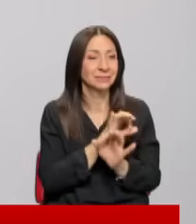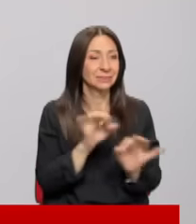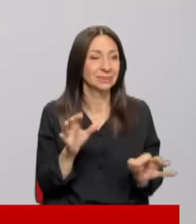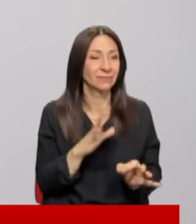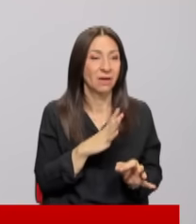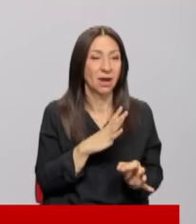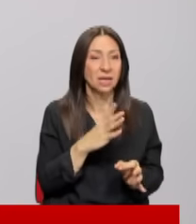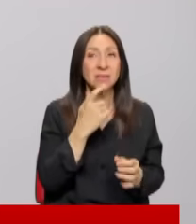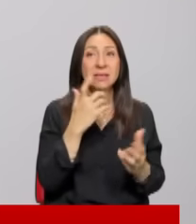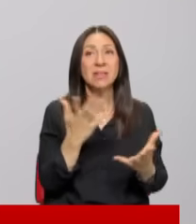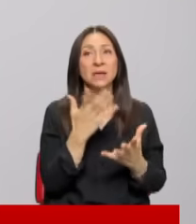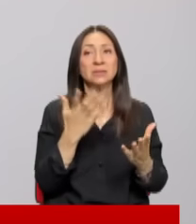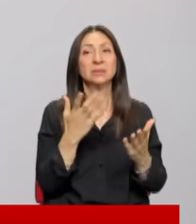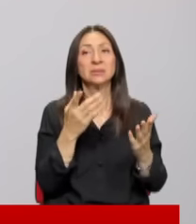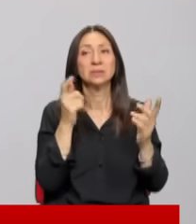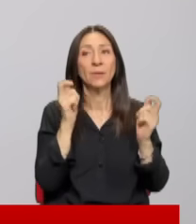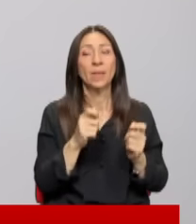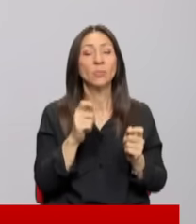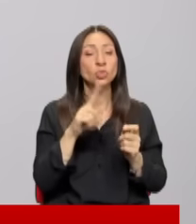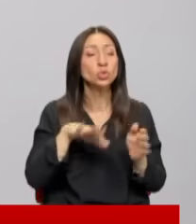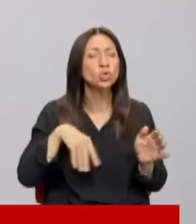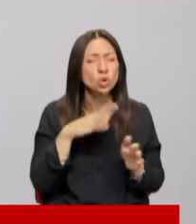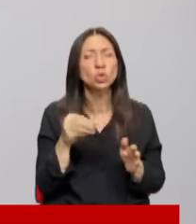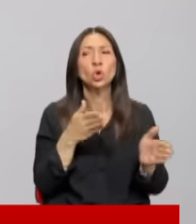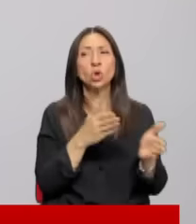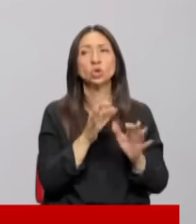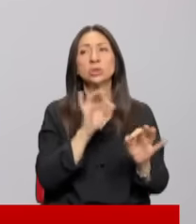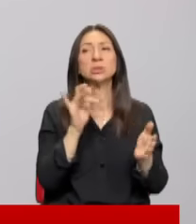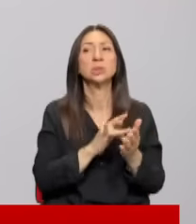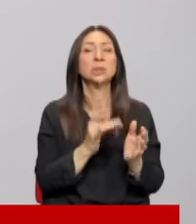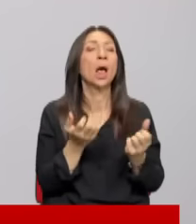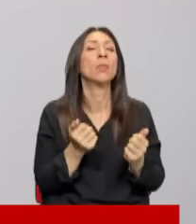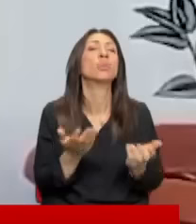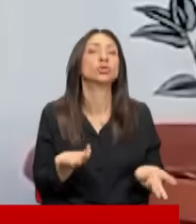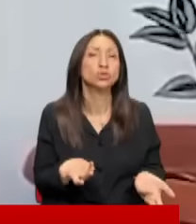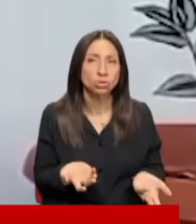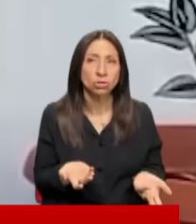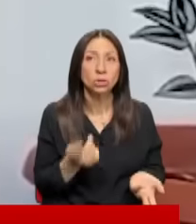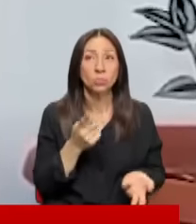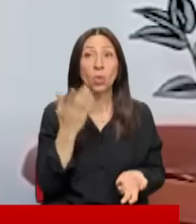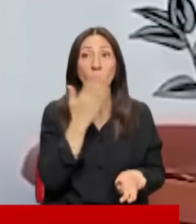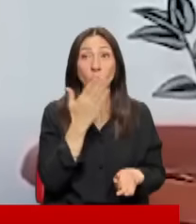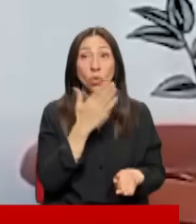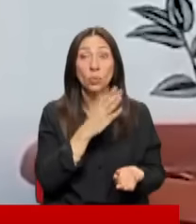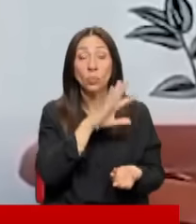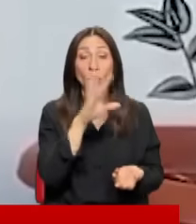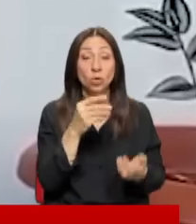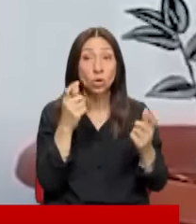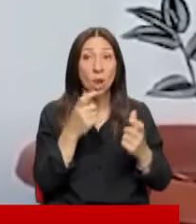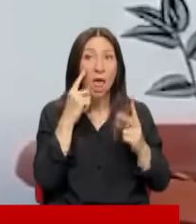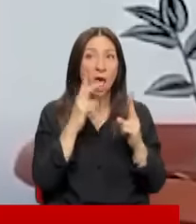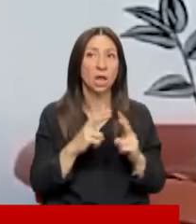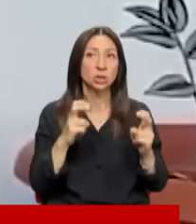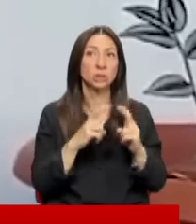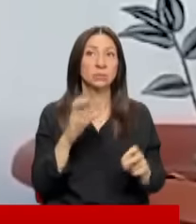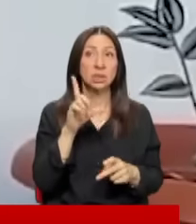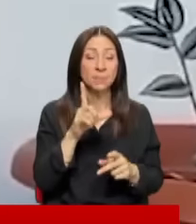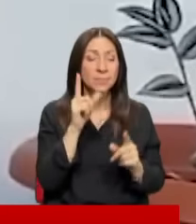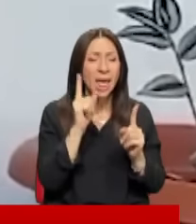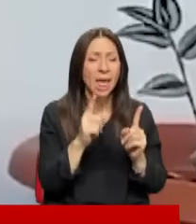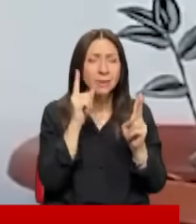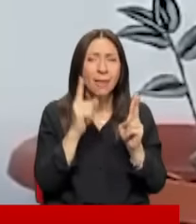politikası var ve yıllardır yapılan bütün yolsuzluklar cezasız kalmış vaziyette. Bu okulun bütün yönleriyle araştırılması lazım.